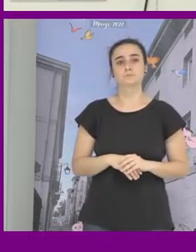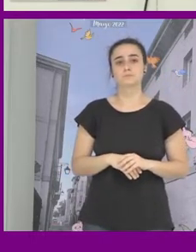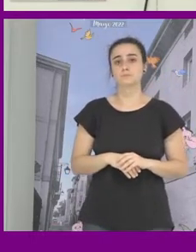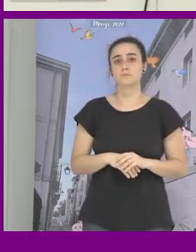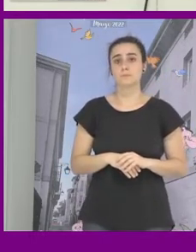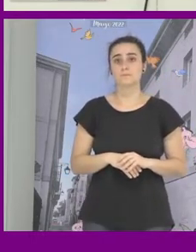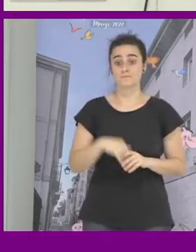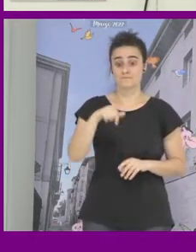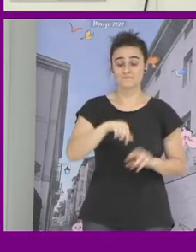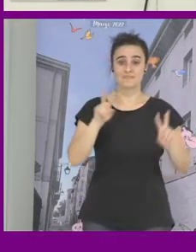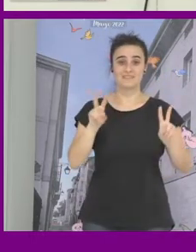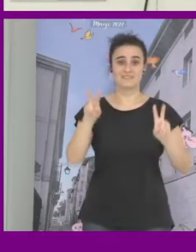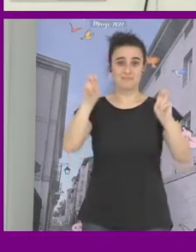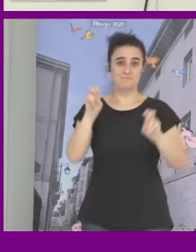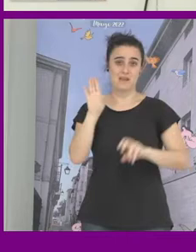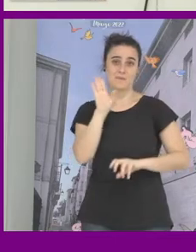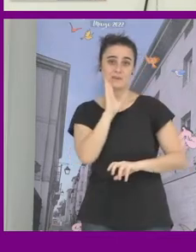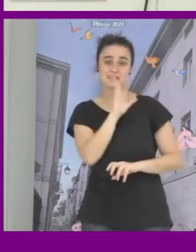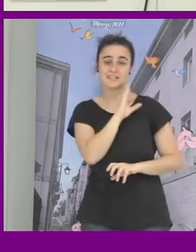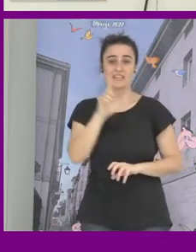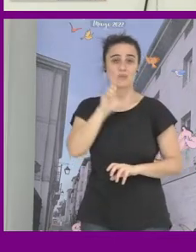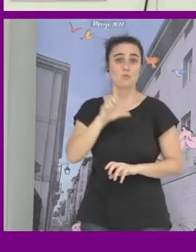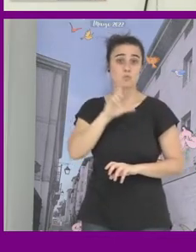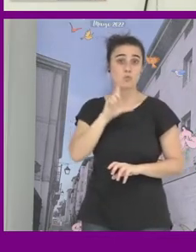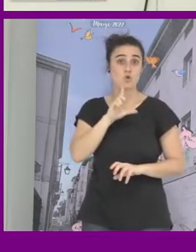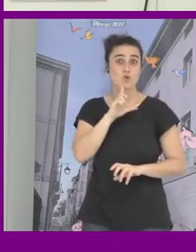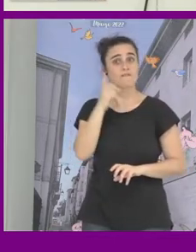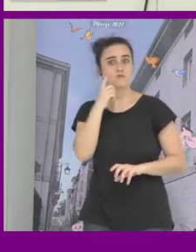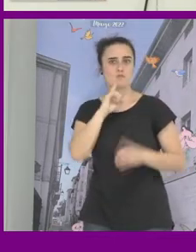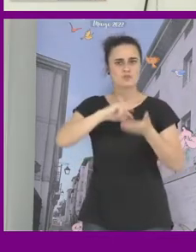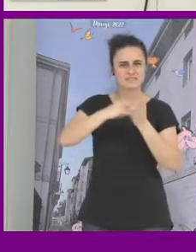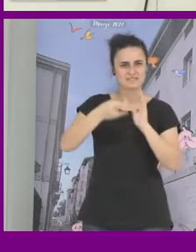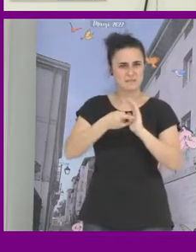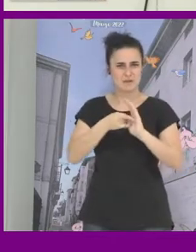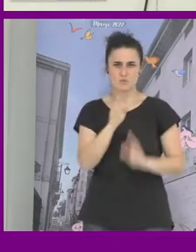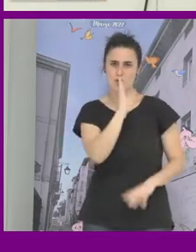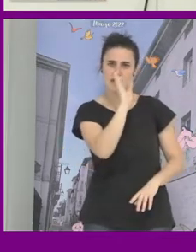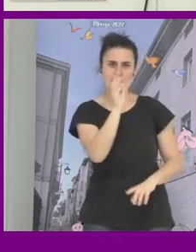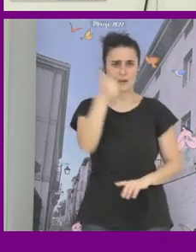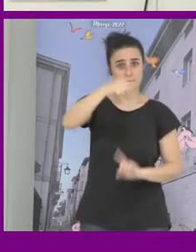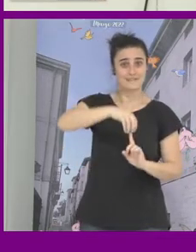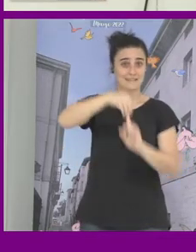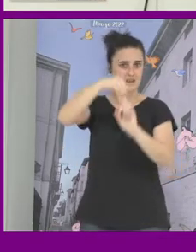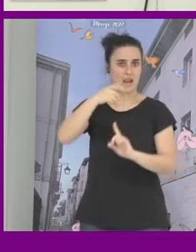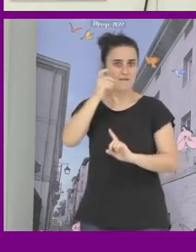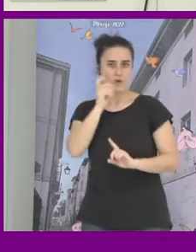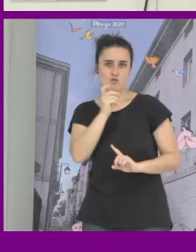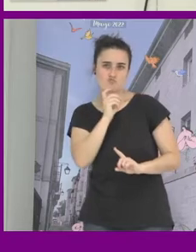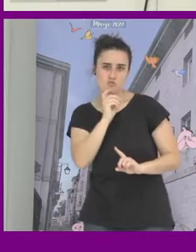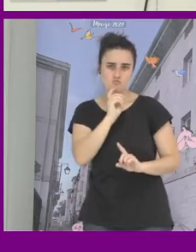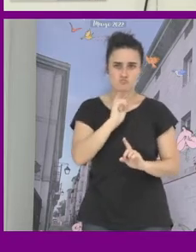Gaur amatasun boioak nola sistema heteropatriarkalaren oinarriak arrakalatzen dituzten edo gogo eta egingo